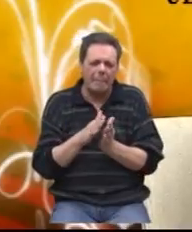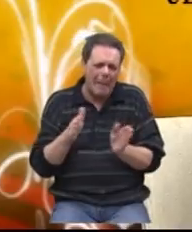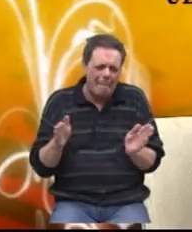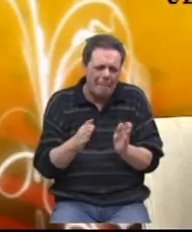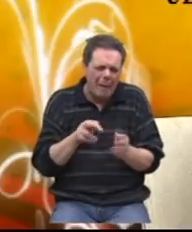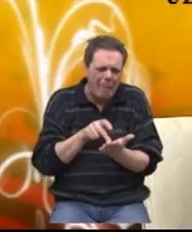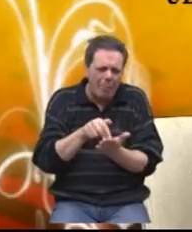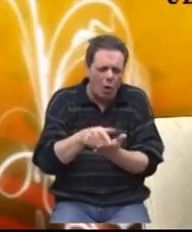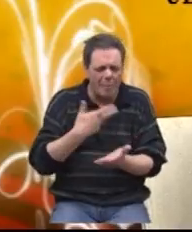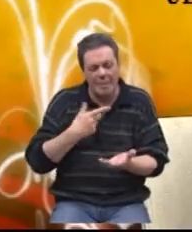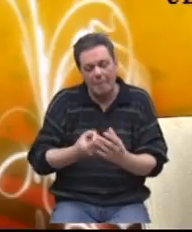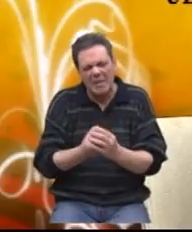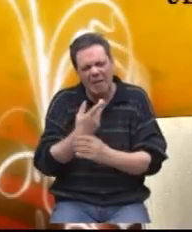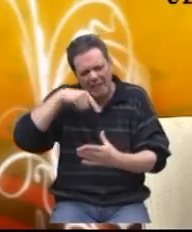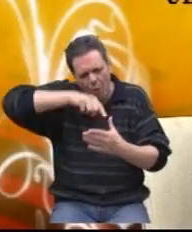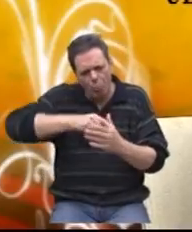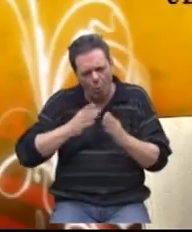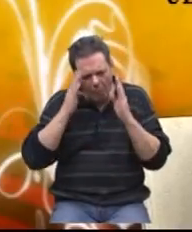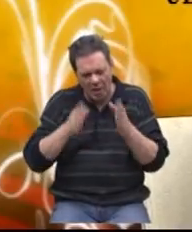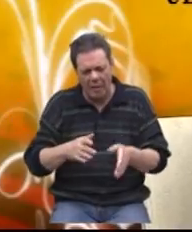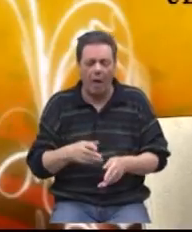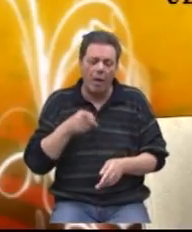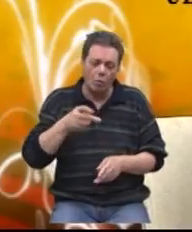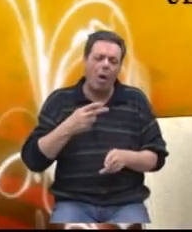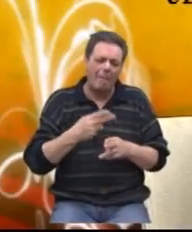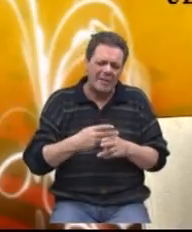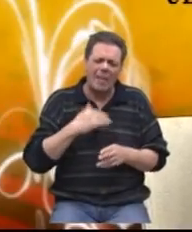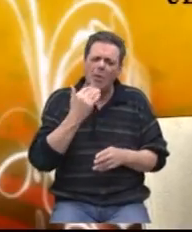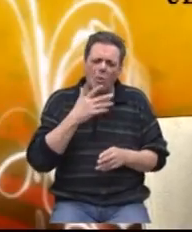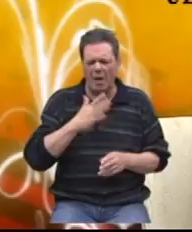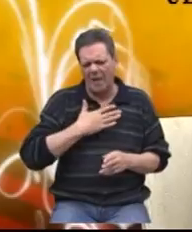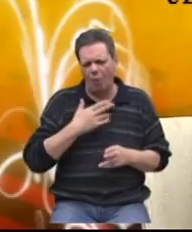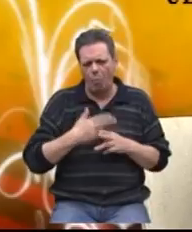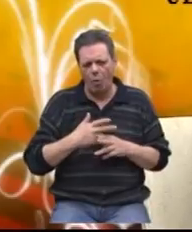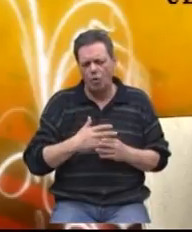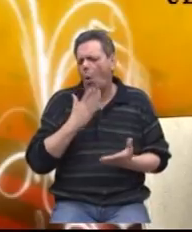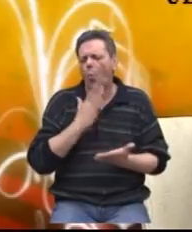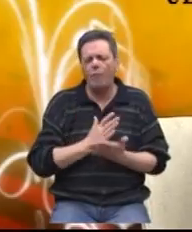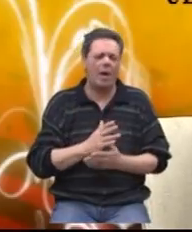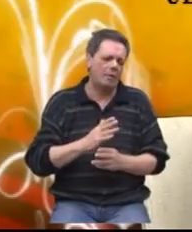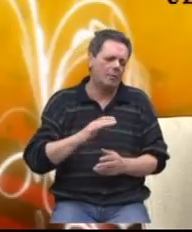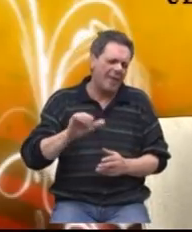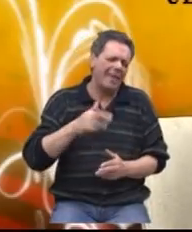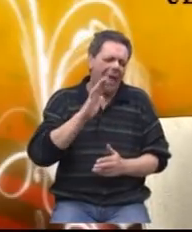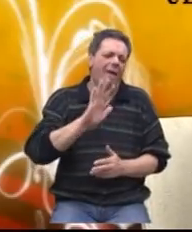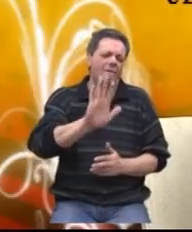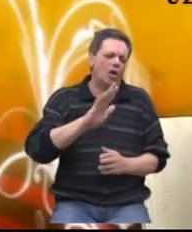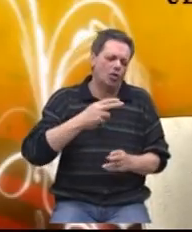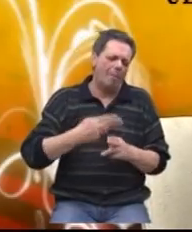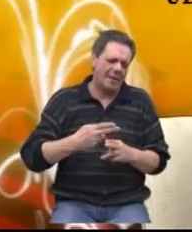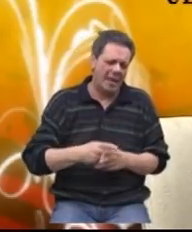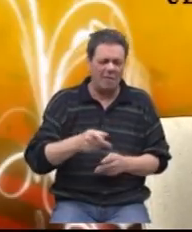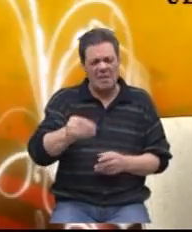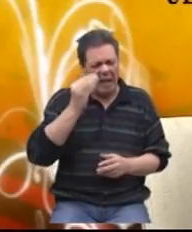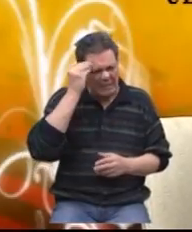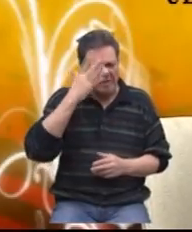jedno duboko povjerenje i to je pacijent, bez obzira na njegov tijek bolesti, on zauvijek ostane vaš pacijent. Vi se njega sjetite i za 5 godina